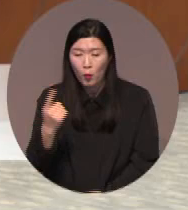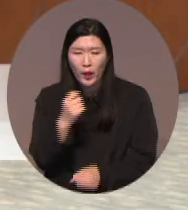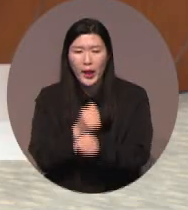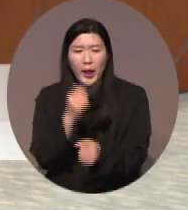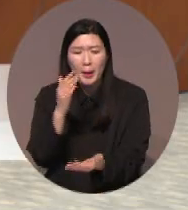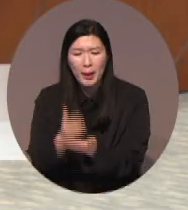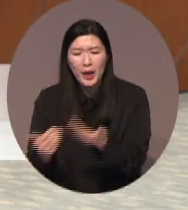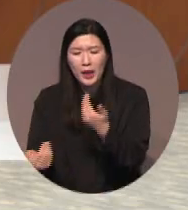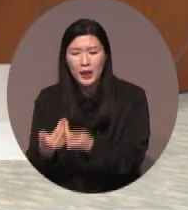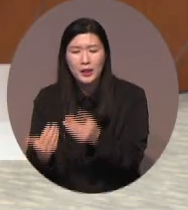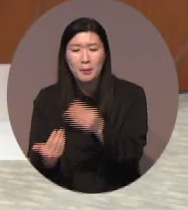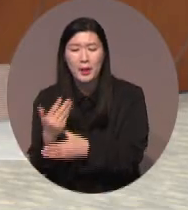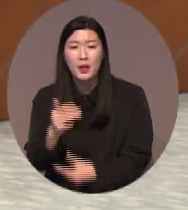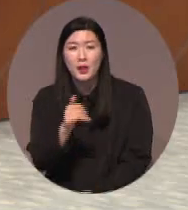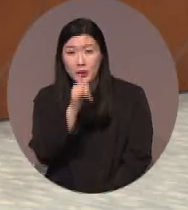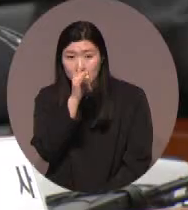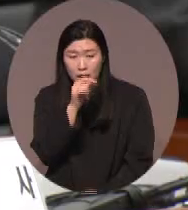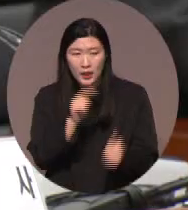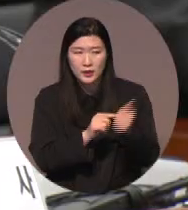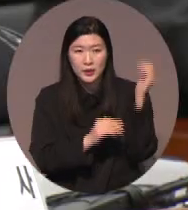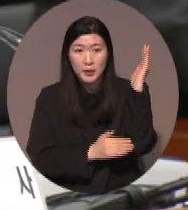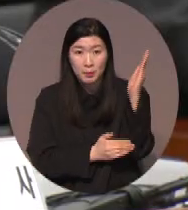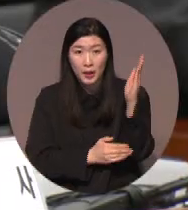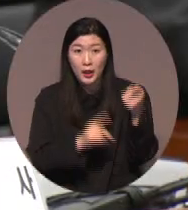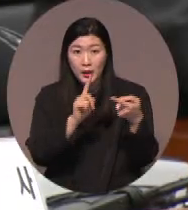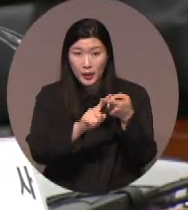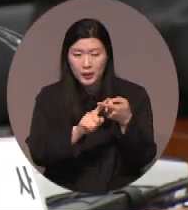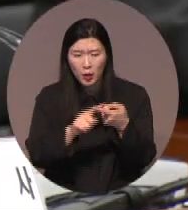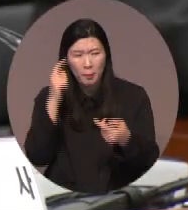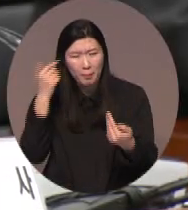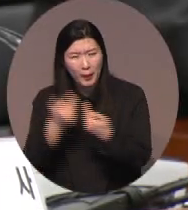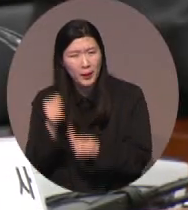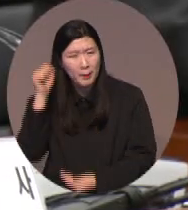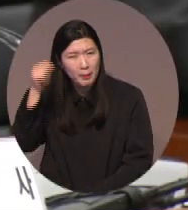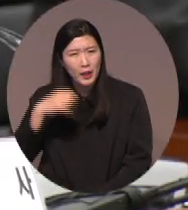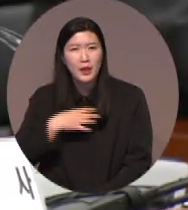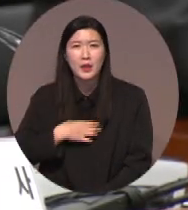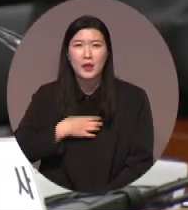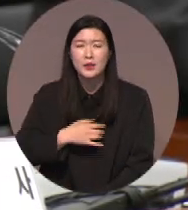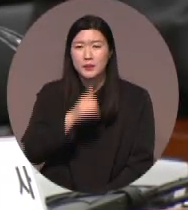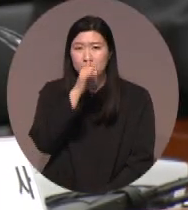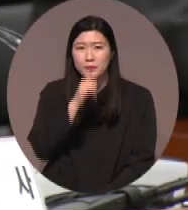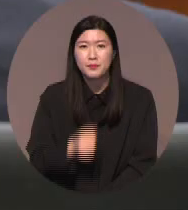두고 갈등을 빚은 바 있어 김지사의 이번 발언에 따른 파장이 예상됩니다